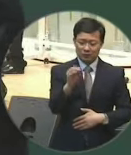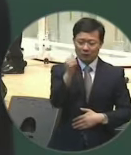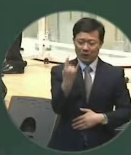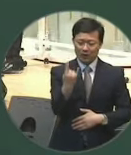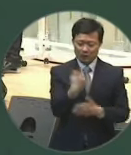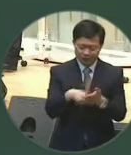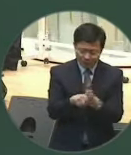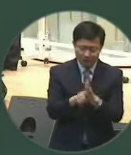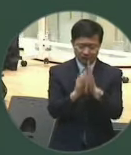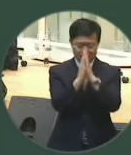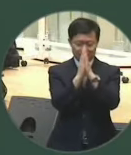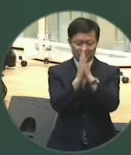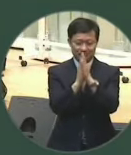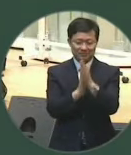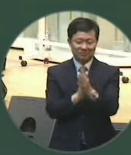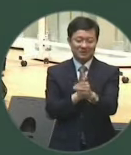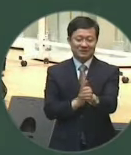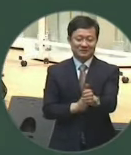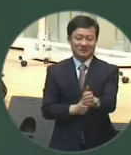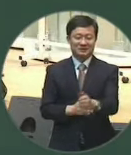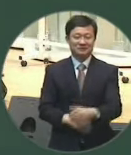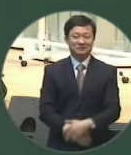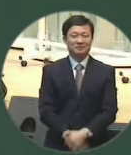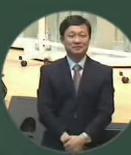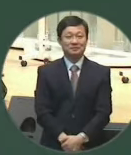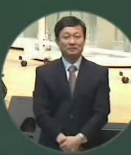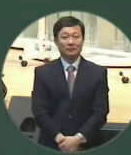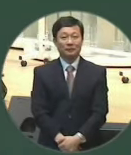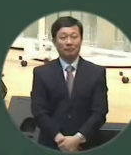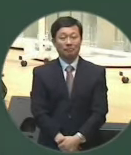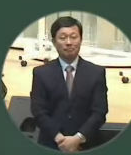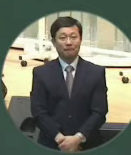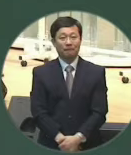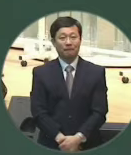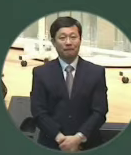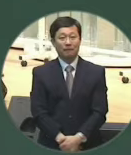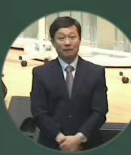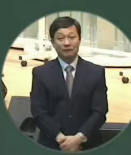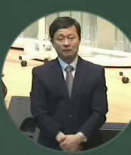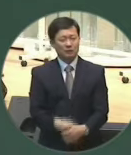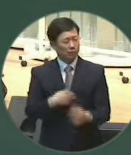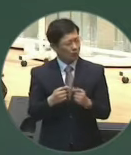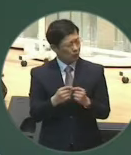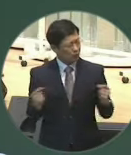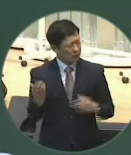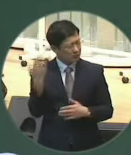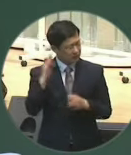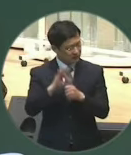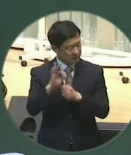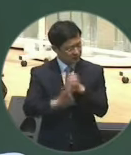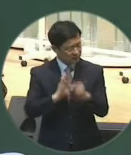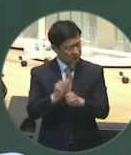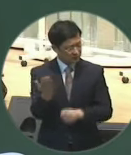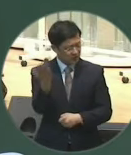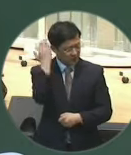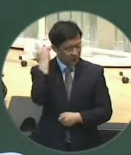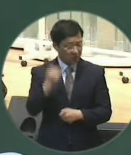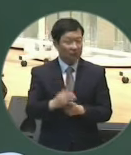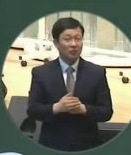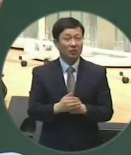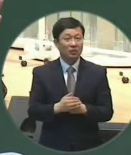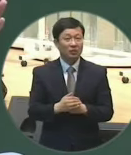the General Assembly. 그 제가 꽤 됐어요. It's been a long time now. 10년 넘었어요. Over 10